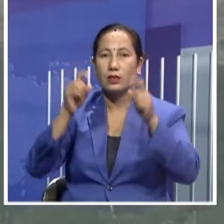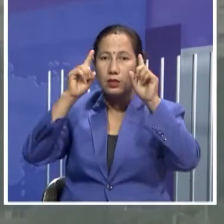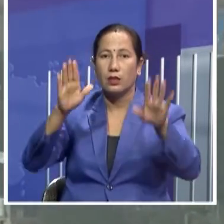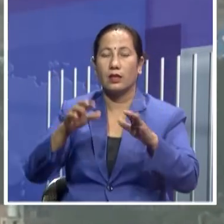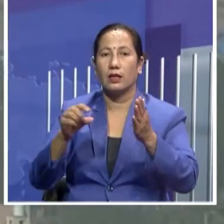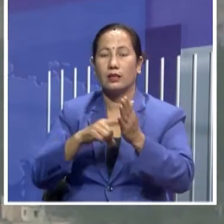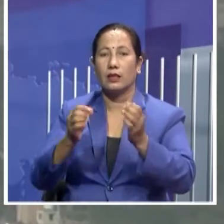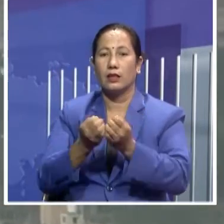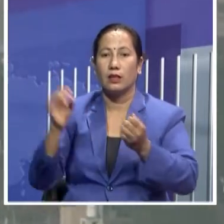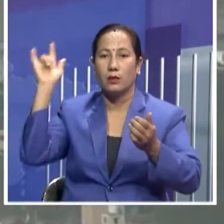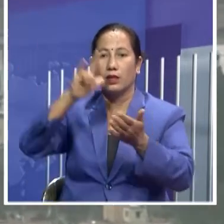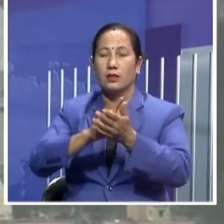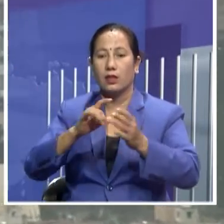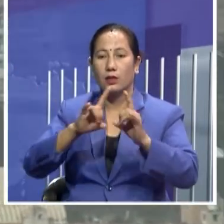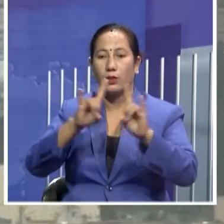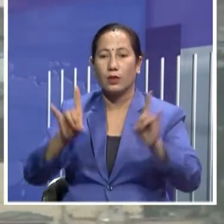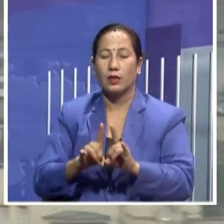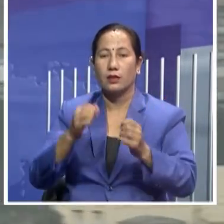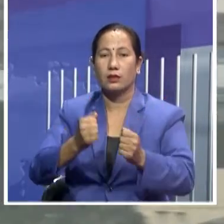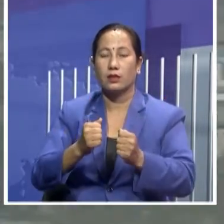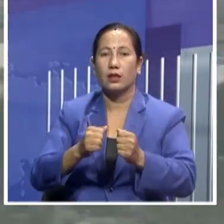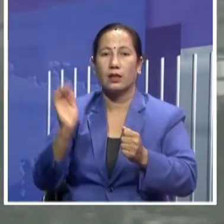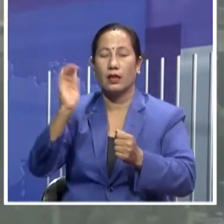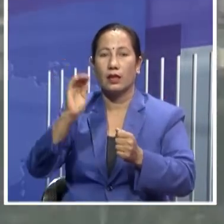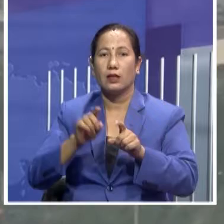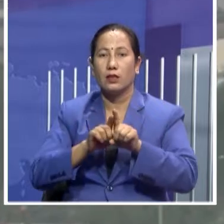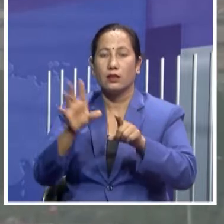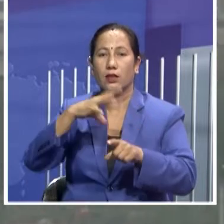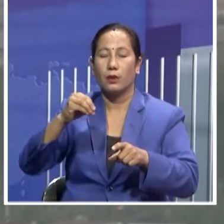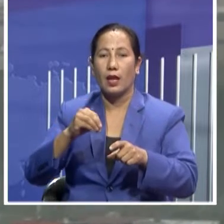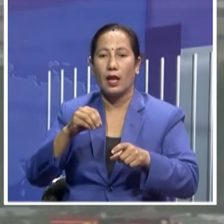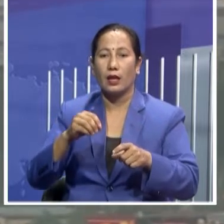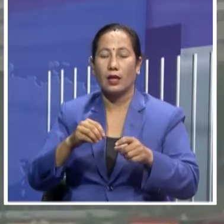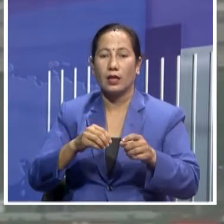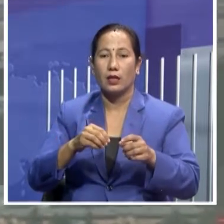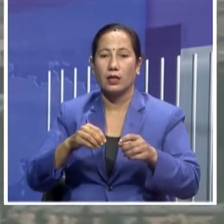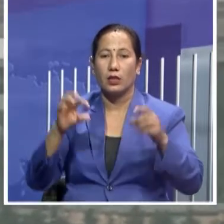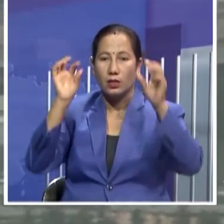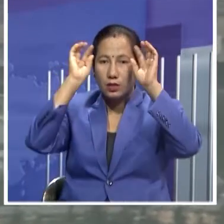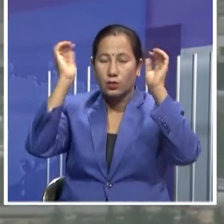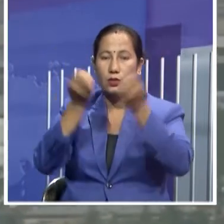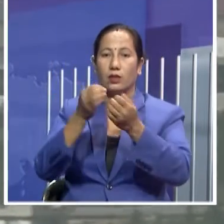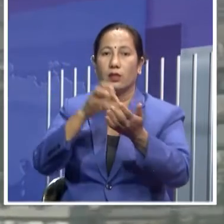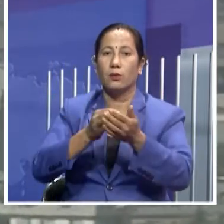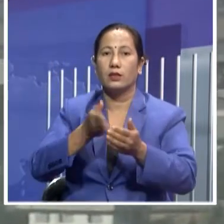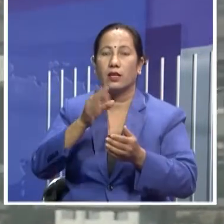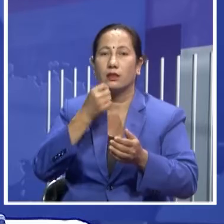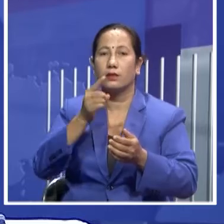काबुल विमानस्थलको गेट आसपासमा रहेका आफ्ना नागरिकसहित सबैलाई तत्काल सुरक्षित ठाउँमा जान भनेको छ।